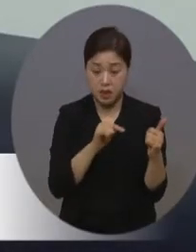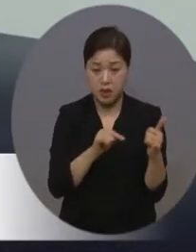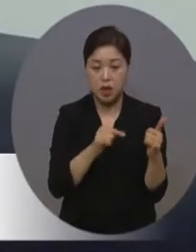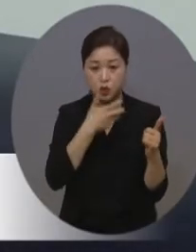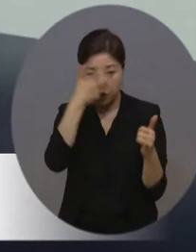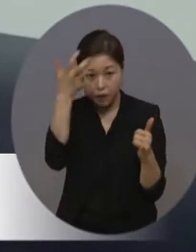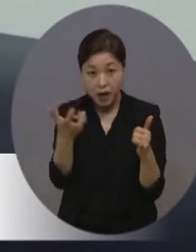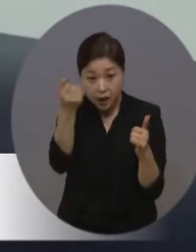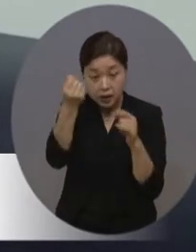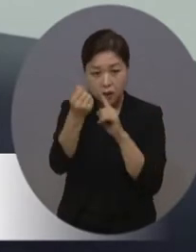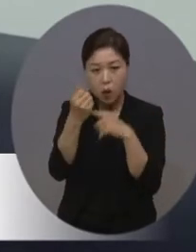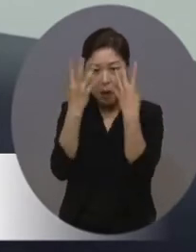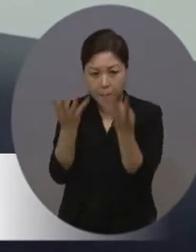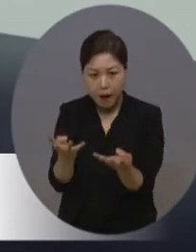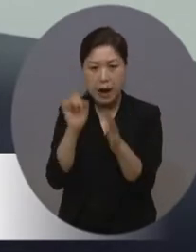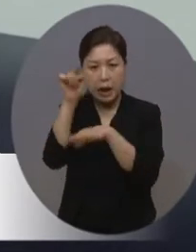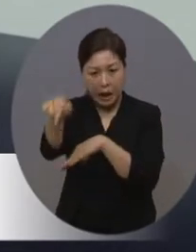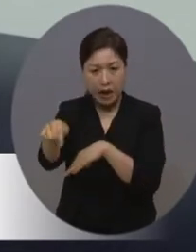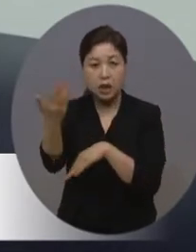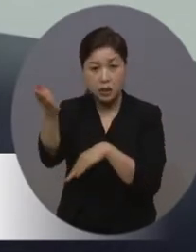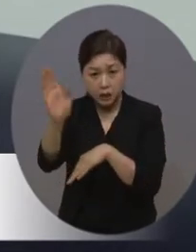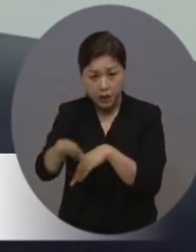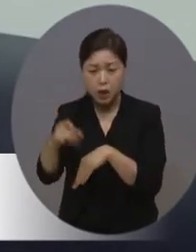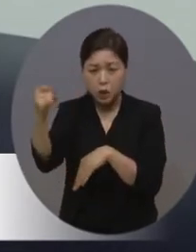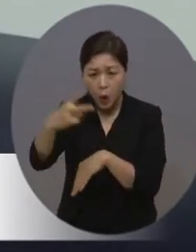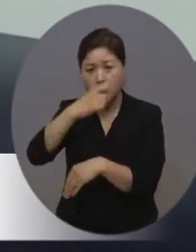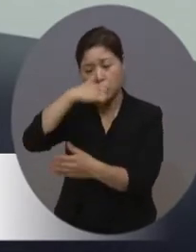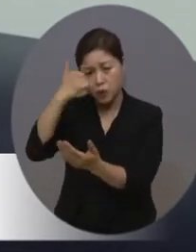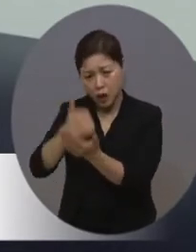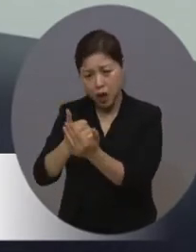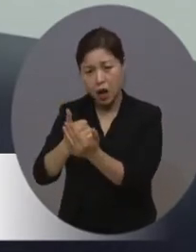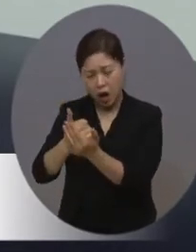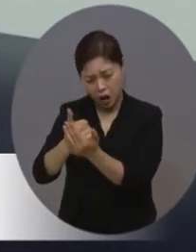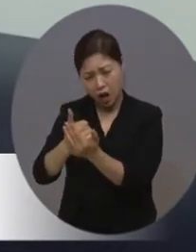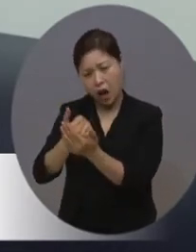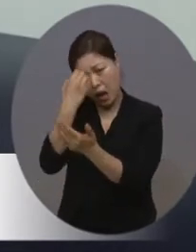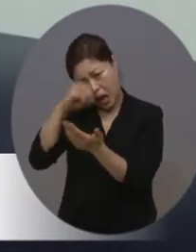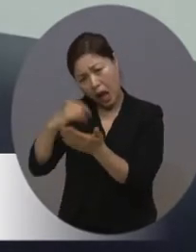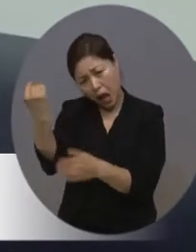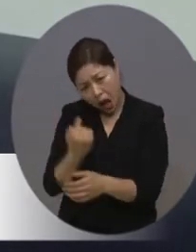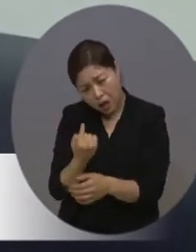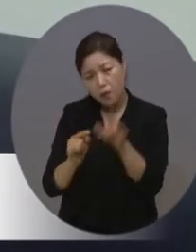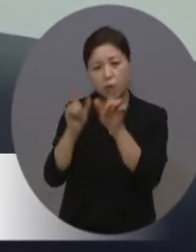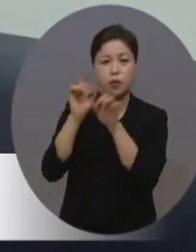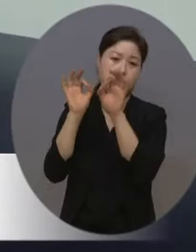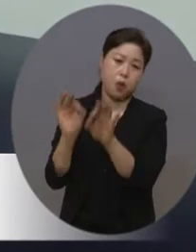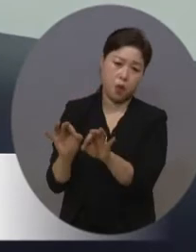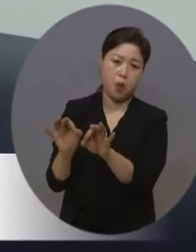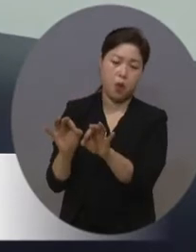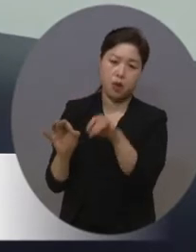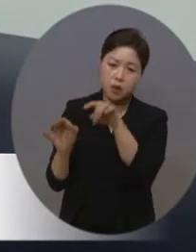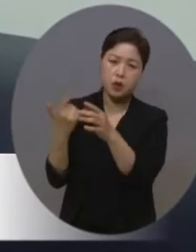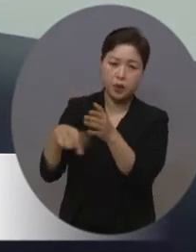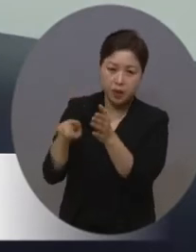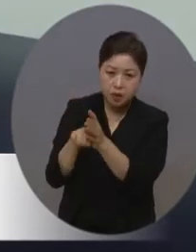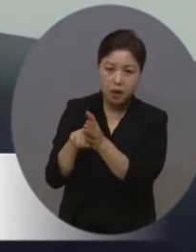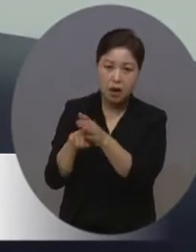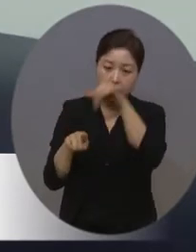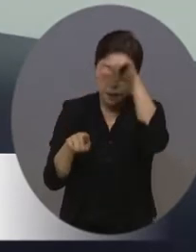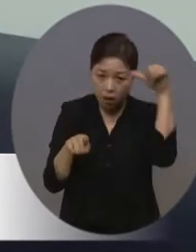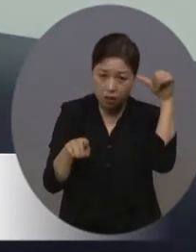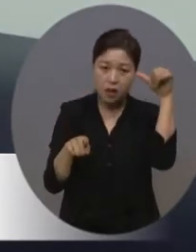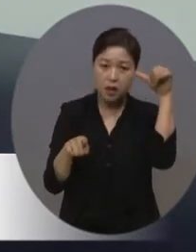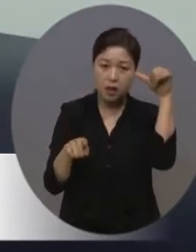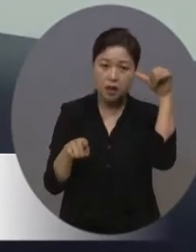갖고 밖에 나가지만 또 다시 재범하고 들어온 그들의 모습을 보고 제가 그들을 위해서